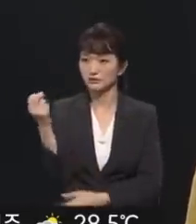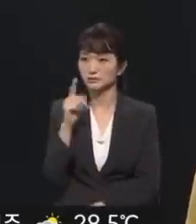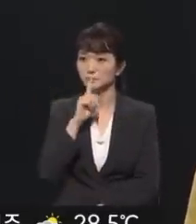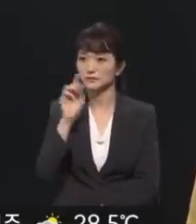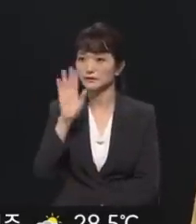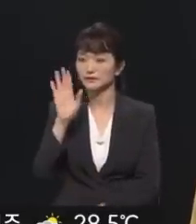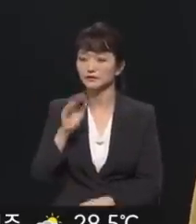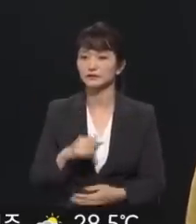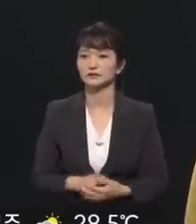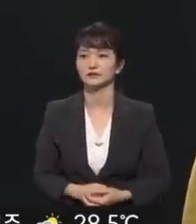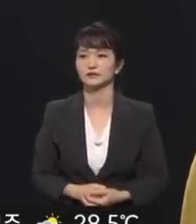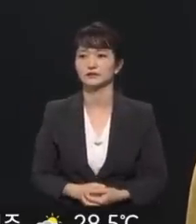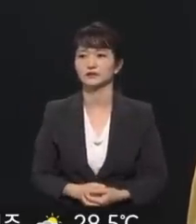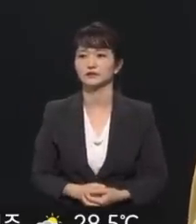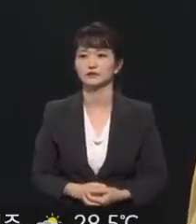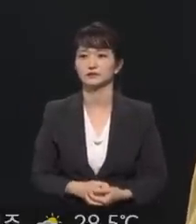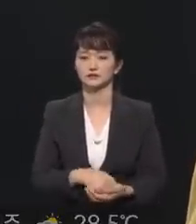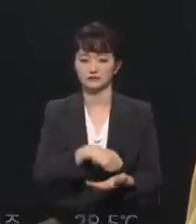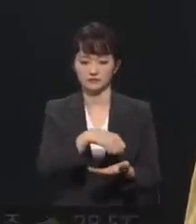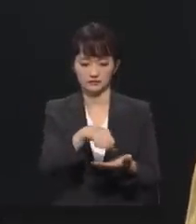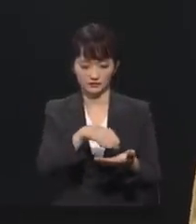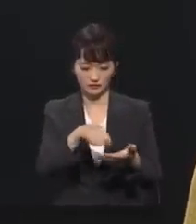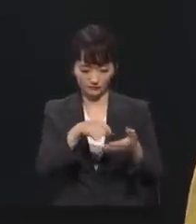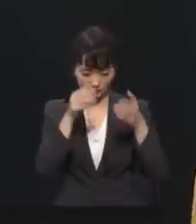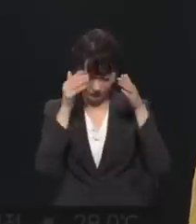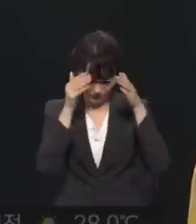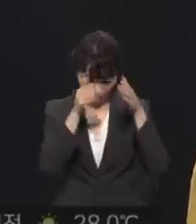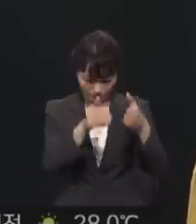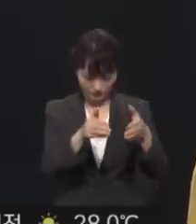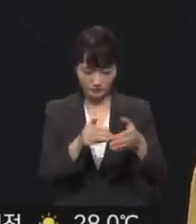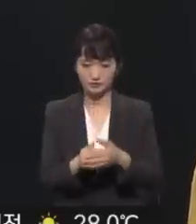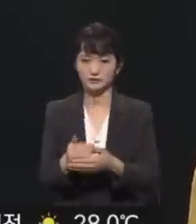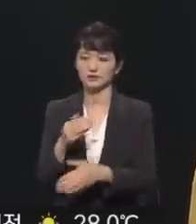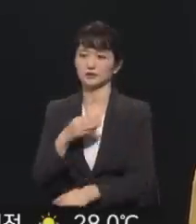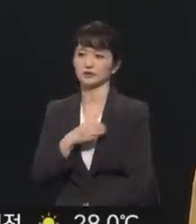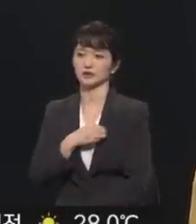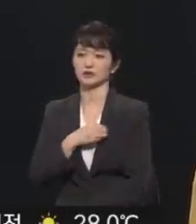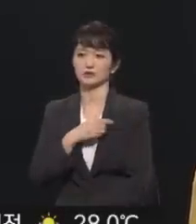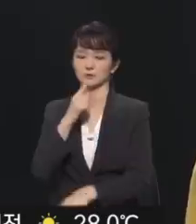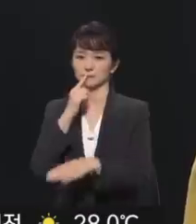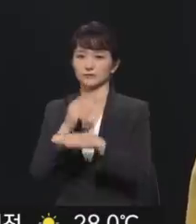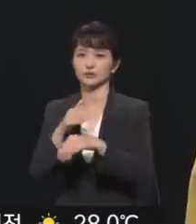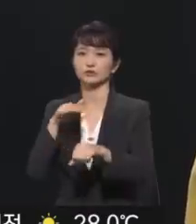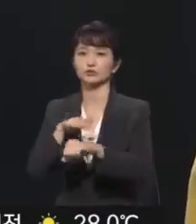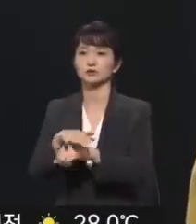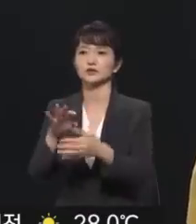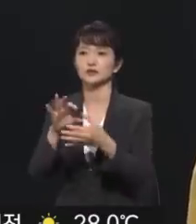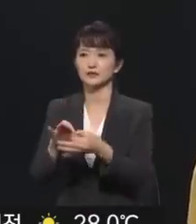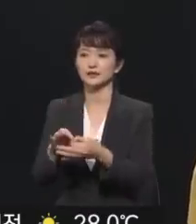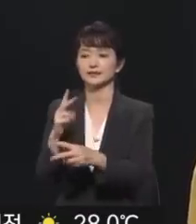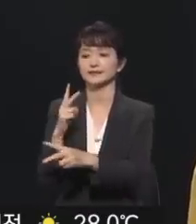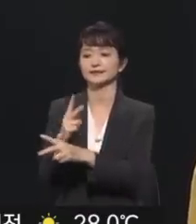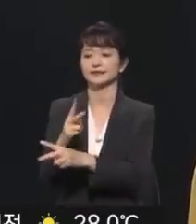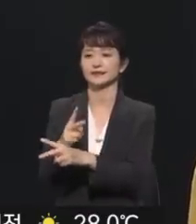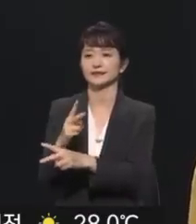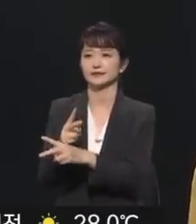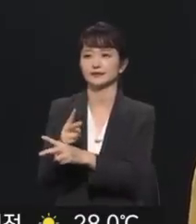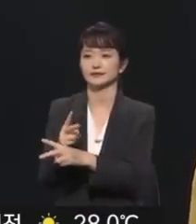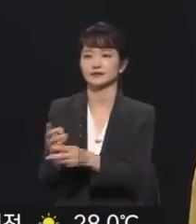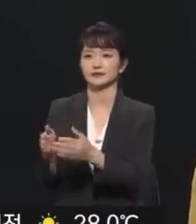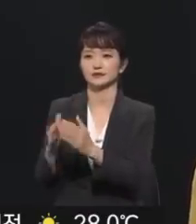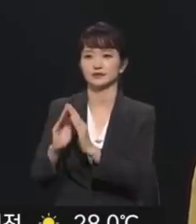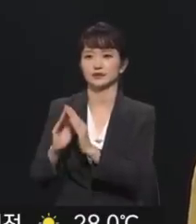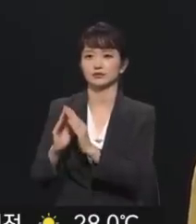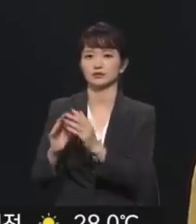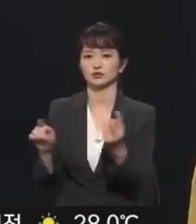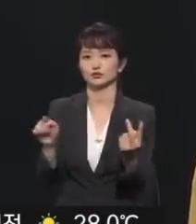집필에 집중하는 것 1 그 다음에 당원 민주주의로 구현하는 사이트 못 만든다고 했었는데 그거 개발에서 터뜨리는 거 하나 이런